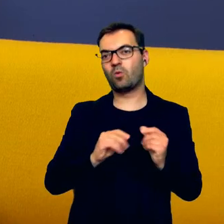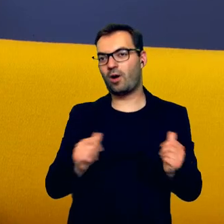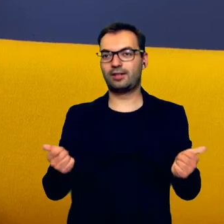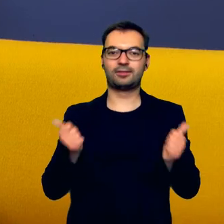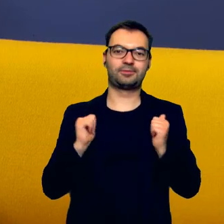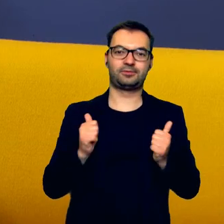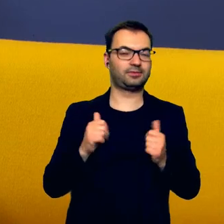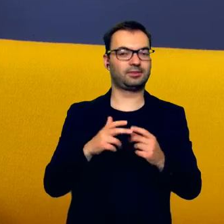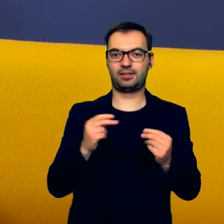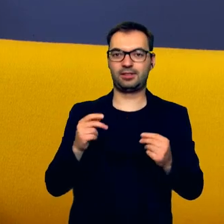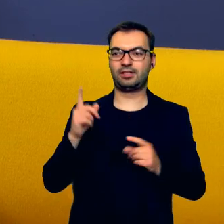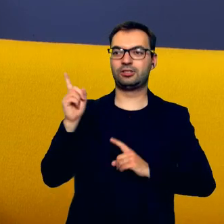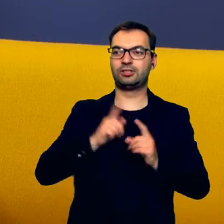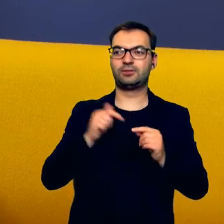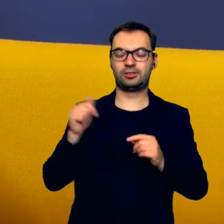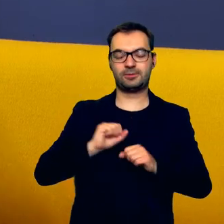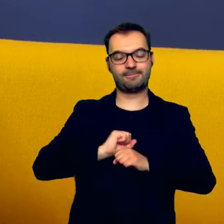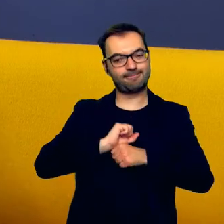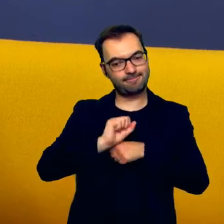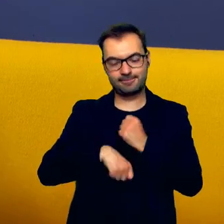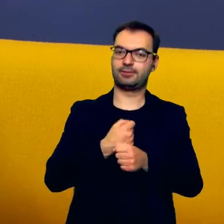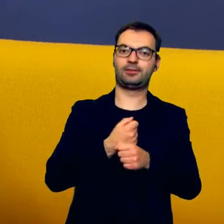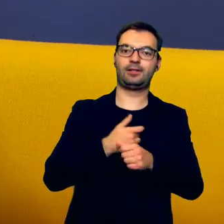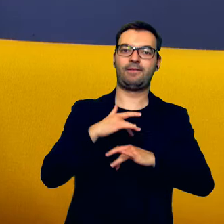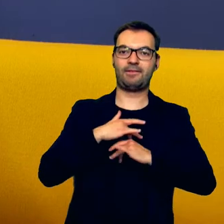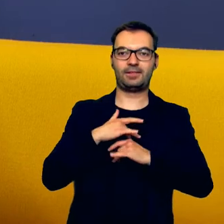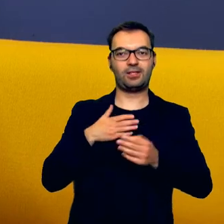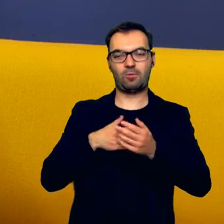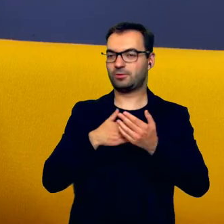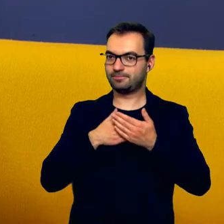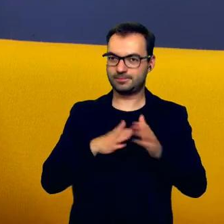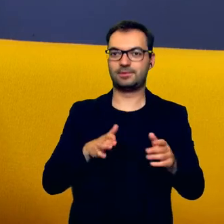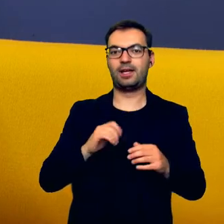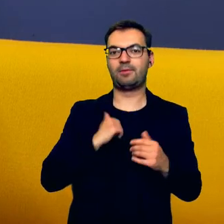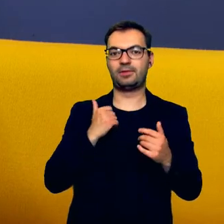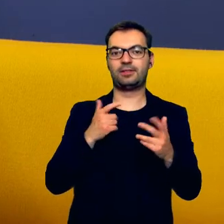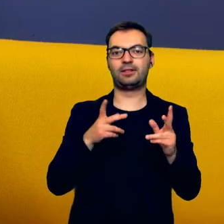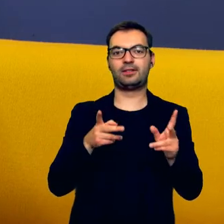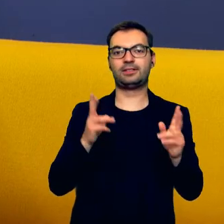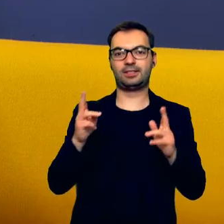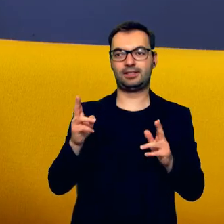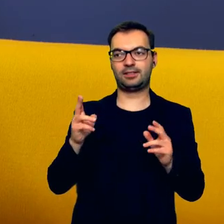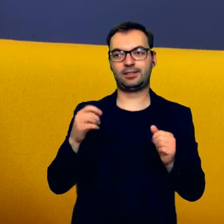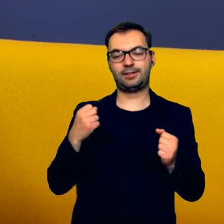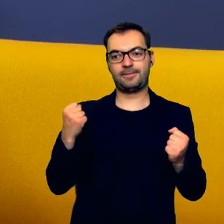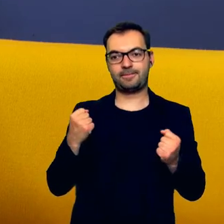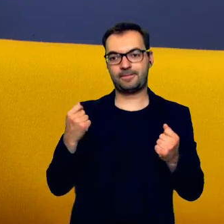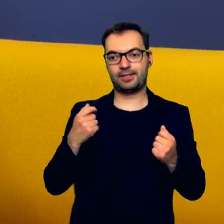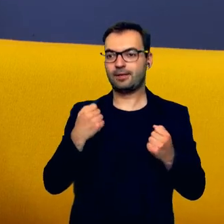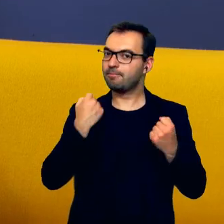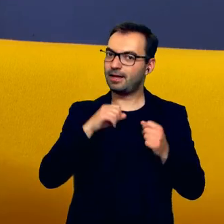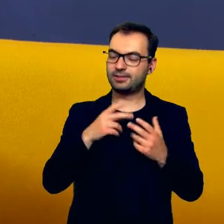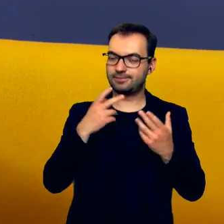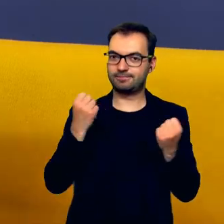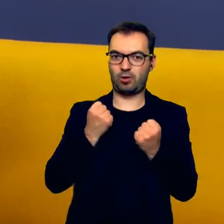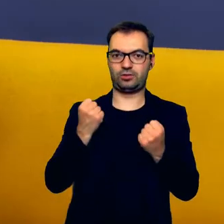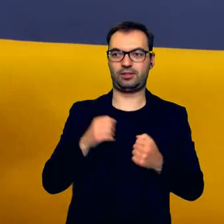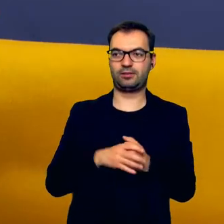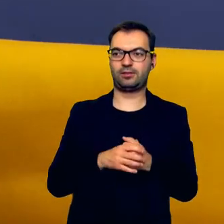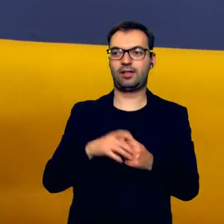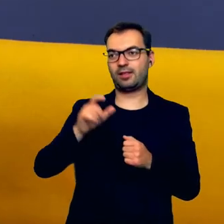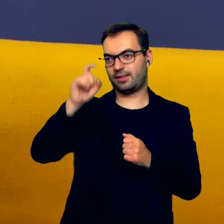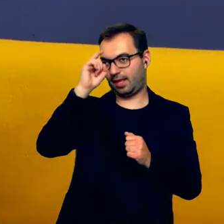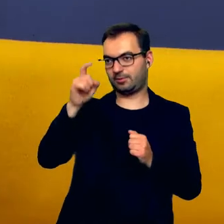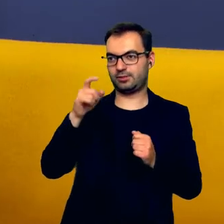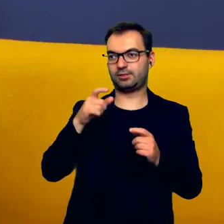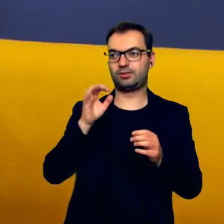i dobrze, czasami trzeba się przemóc, pokonać pewne wewnętrzne opory, po to, żeby scena była jeszcze bardziej sugestywna. Tak było tutaj.